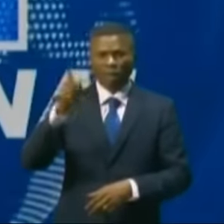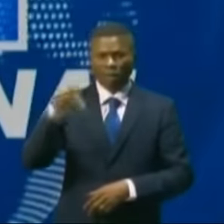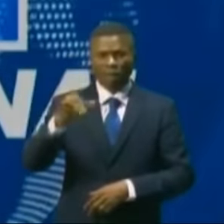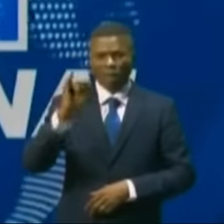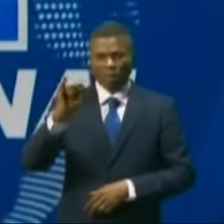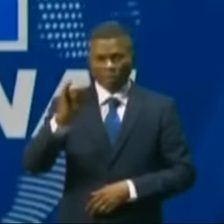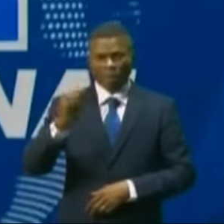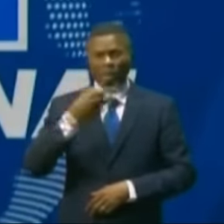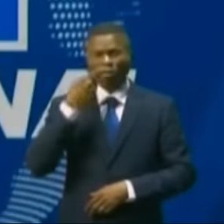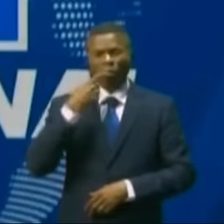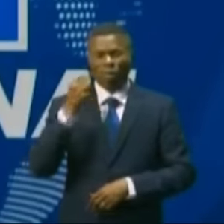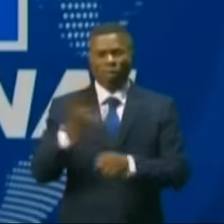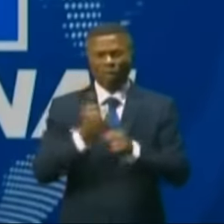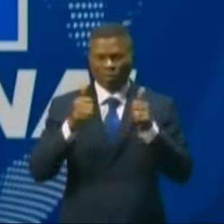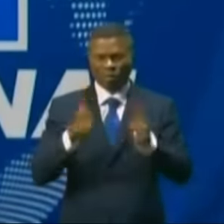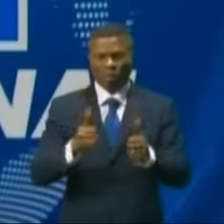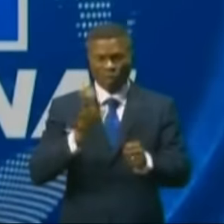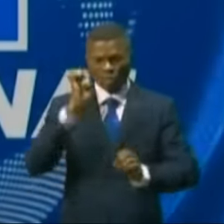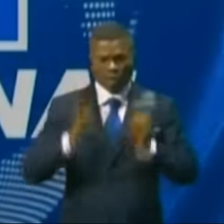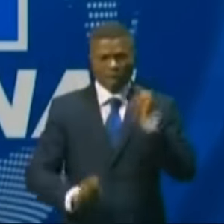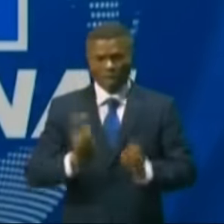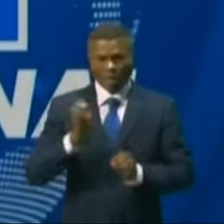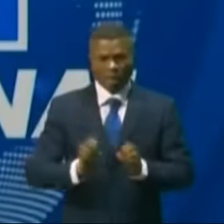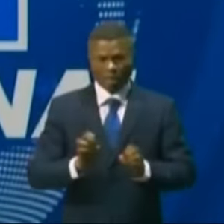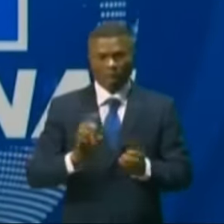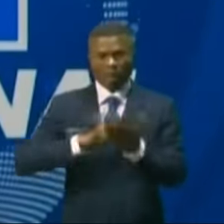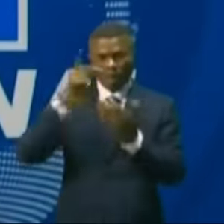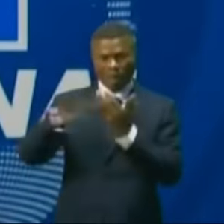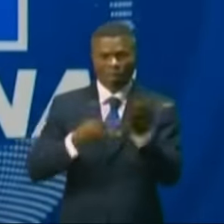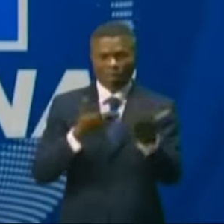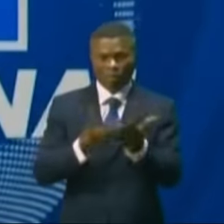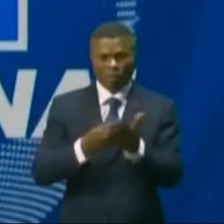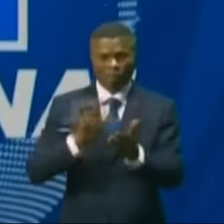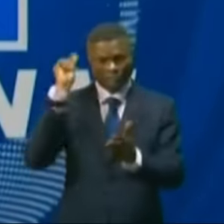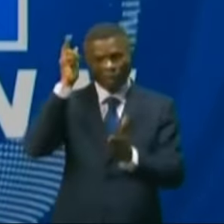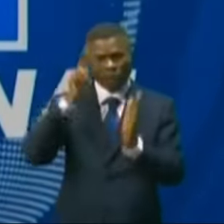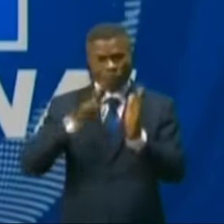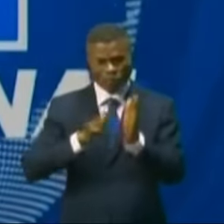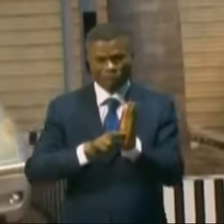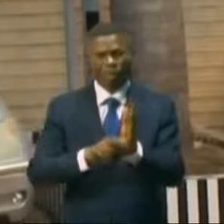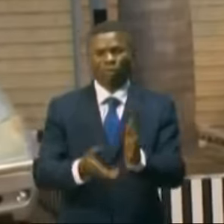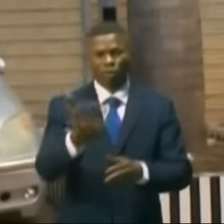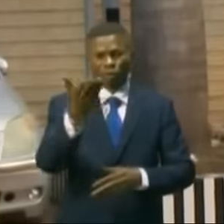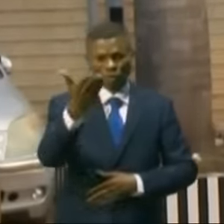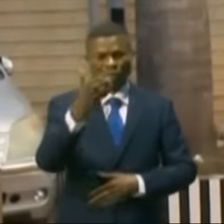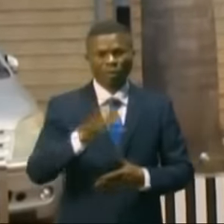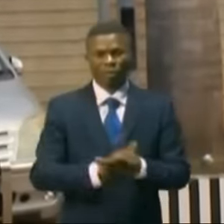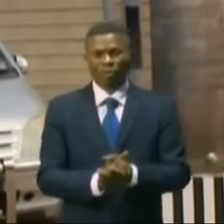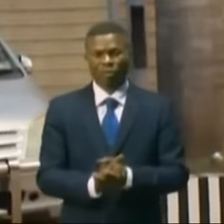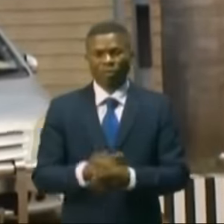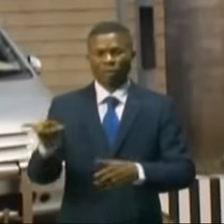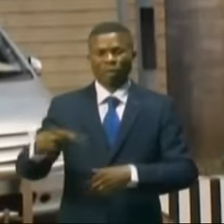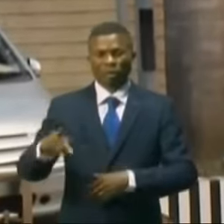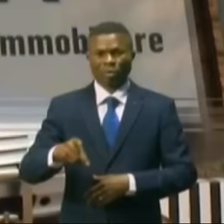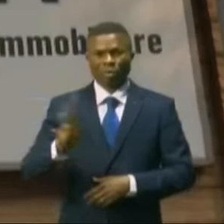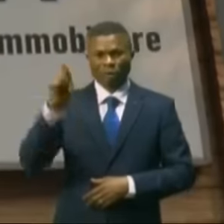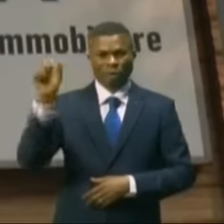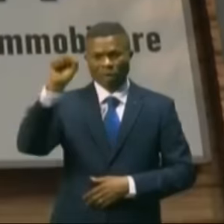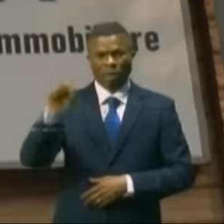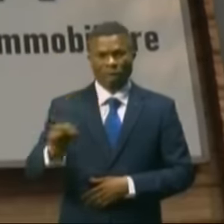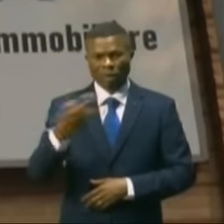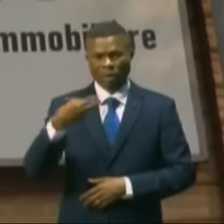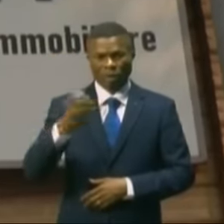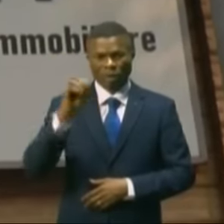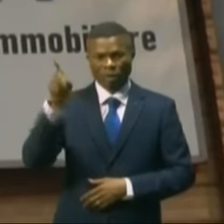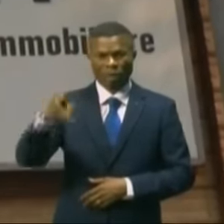une séance de travail d'évaluation de ce projet du gouvernement. Reportage. La province de la Tchopo, dont la concession